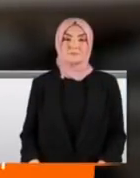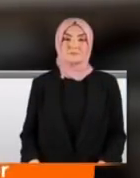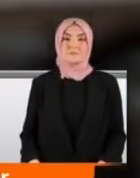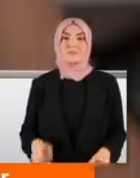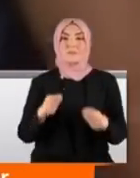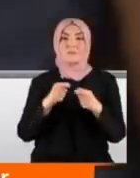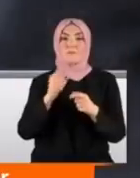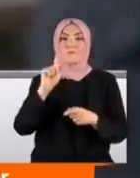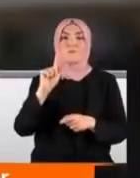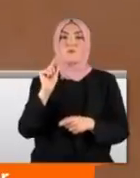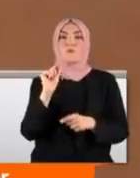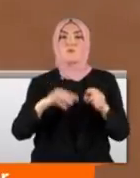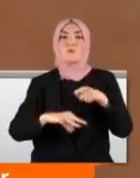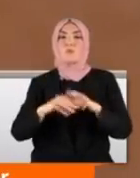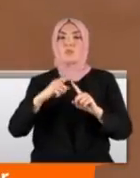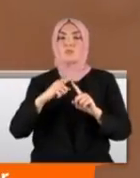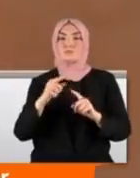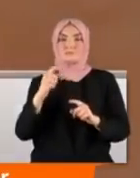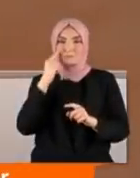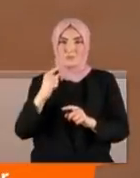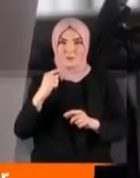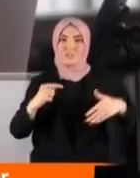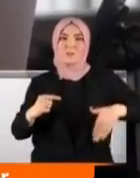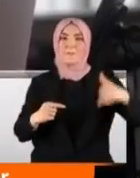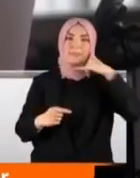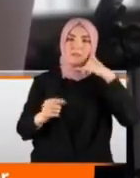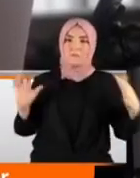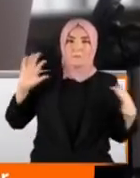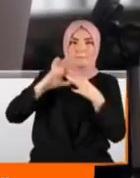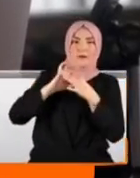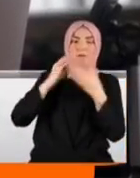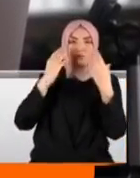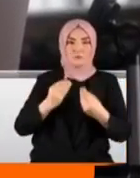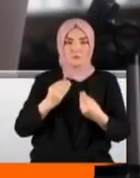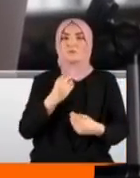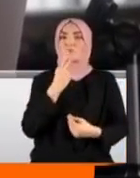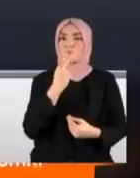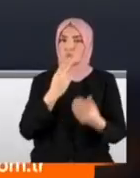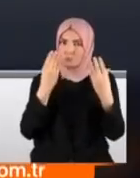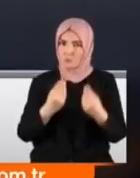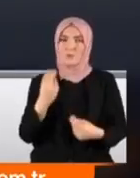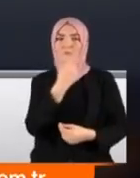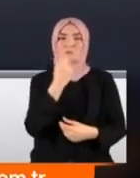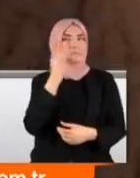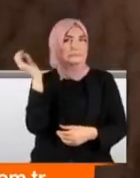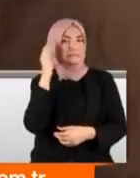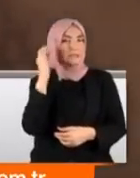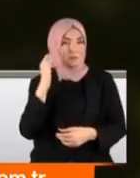Bluetooth üzerinden kullanıcının cep telefonuyla eşleşiyor, bu sayede hem konuşma yapmaya hem de müzik dinlemeye imkan